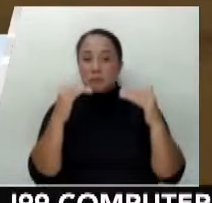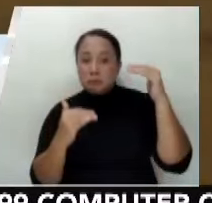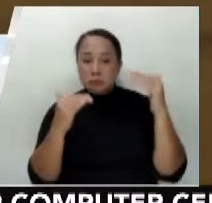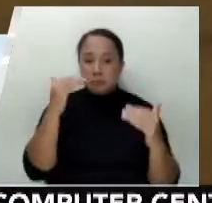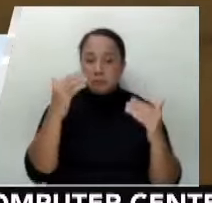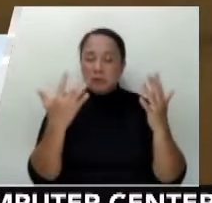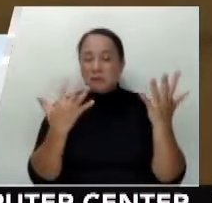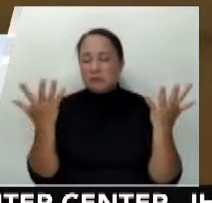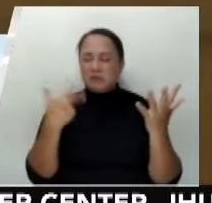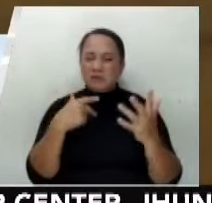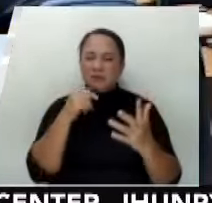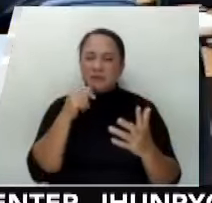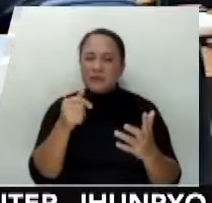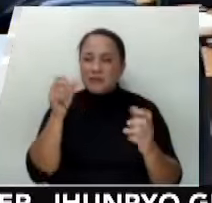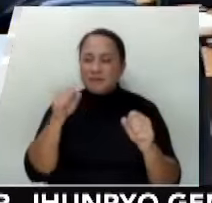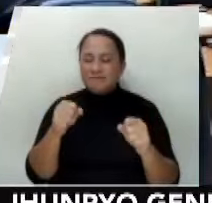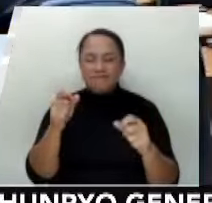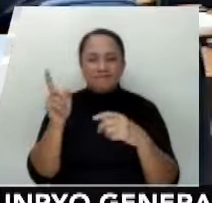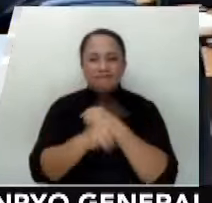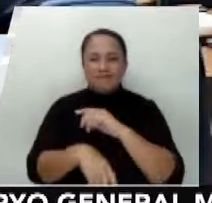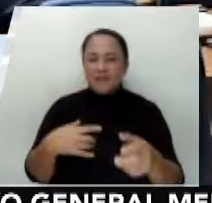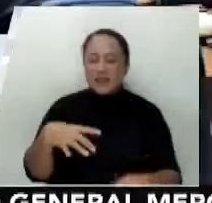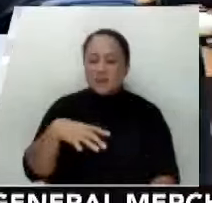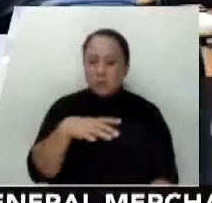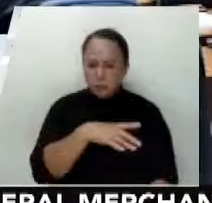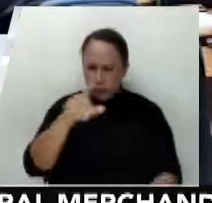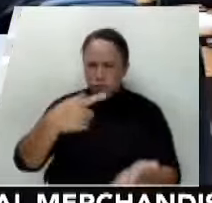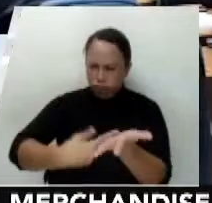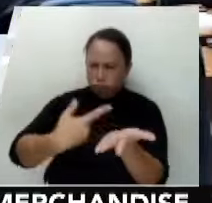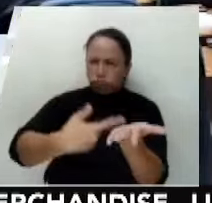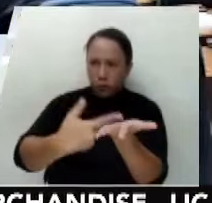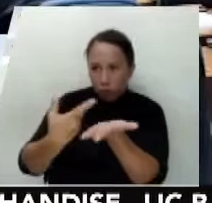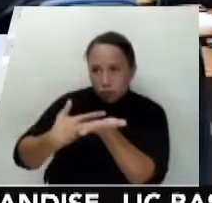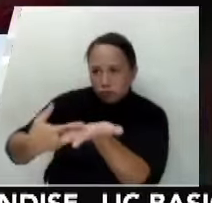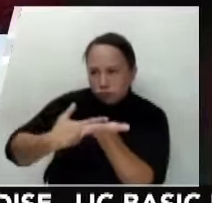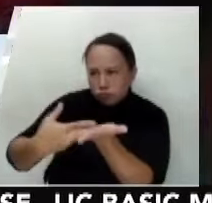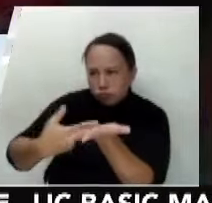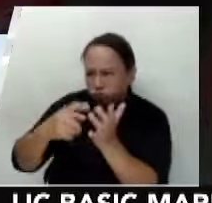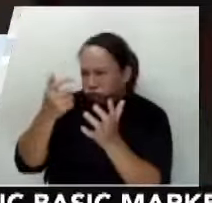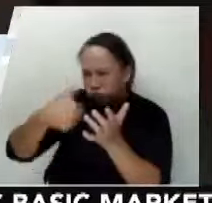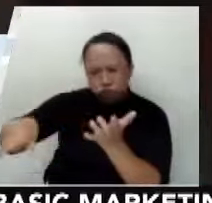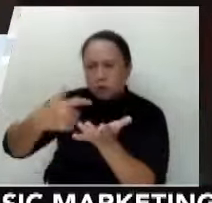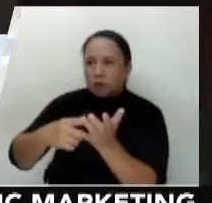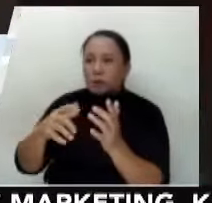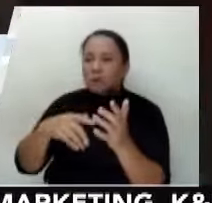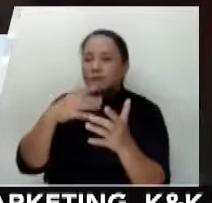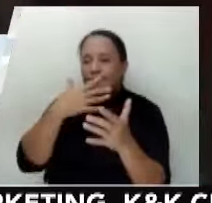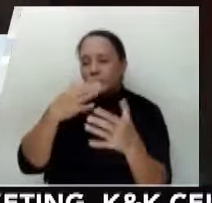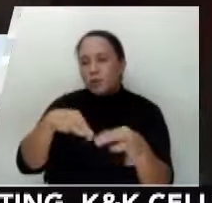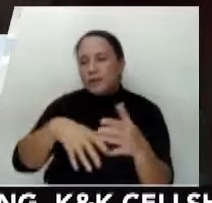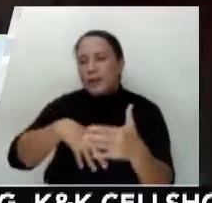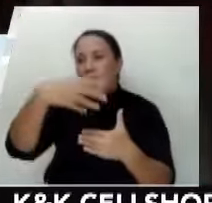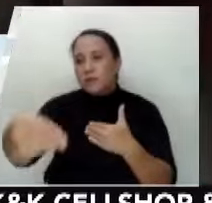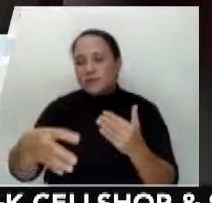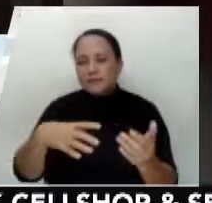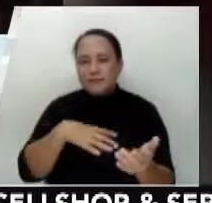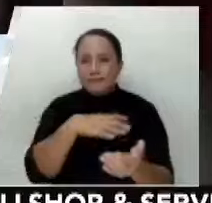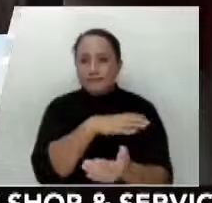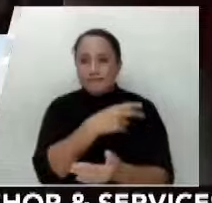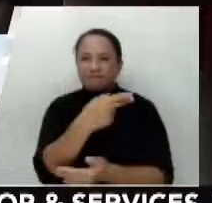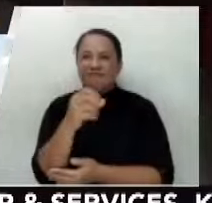kuloy sa mga mambabatas magdebate sila kahit anong issue pero sa labas ng kongreso sa ngayon ipina tempt at pinaaresto na ng